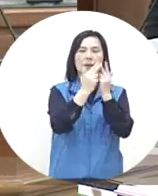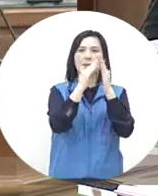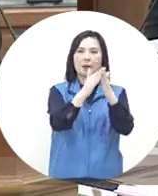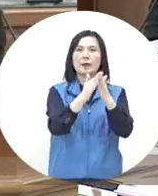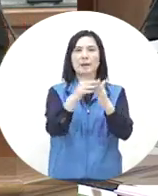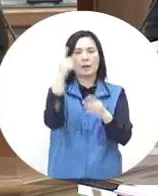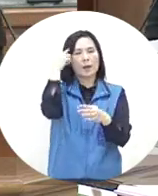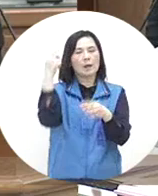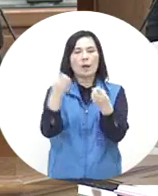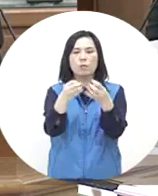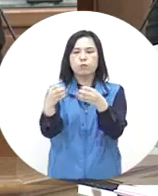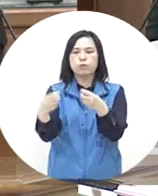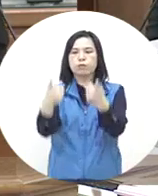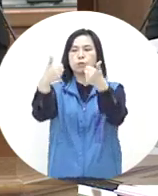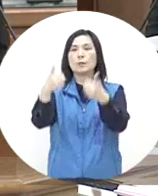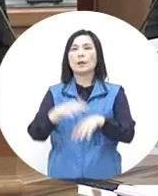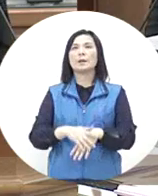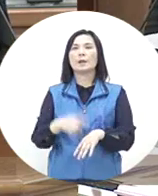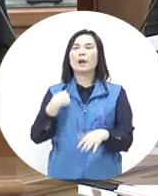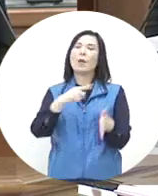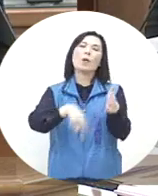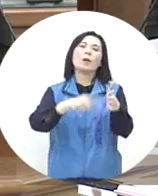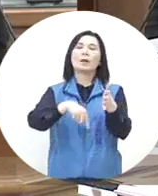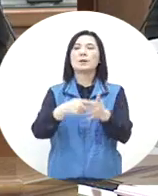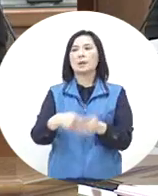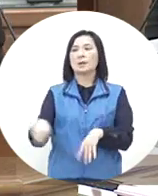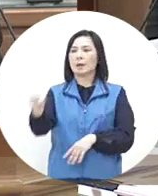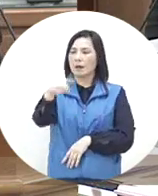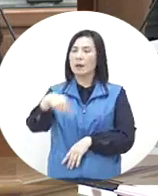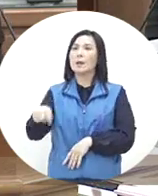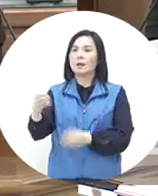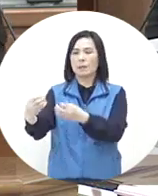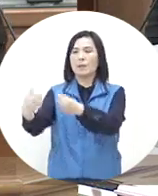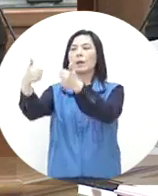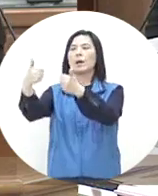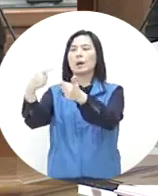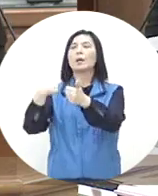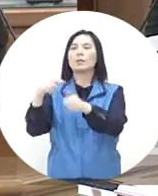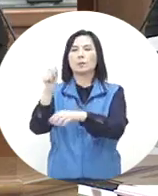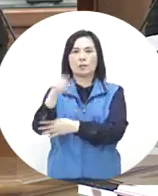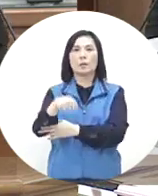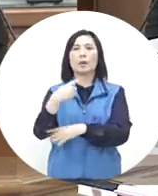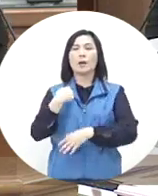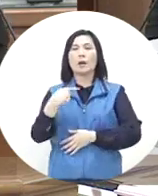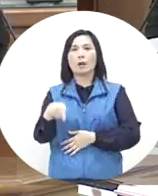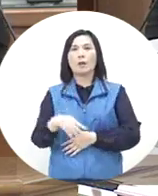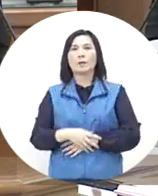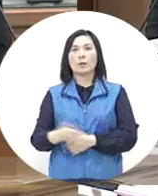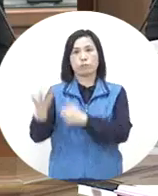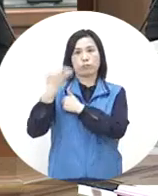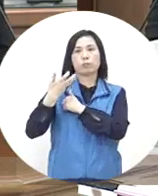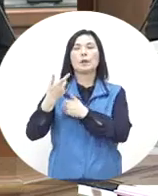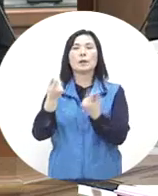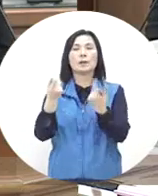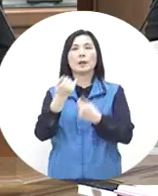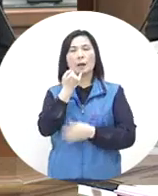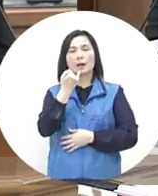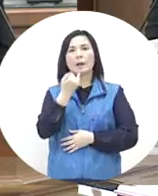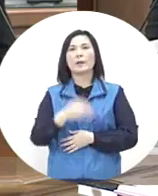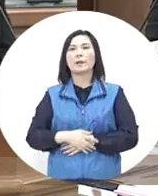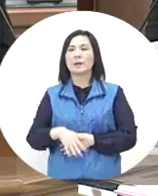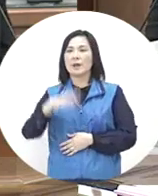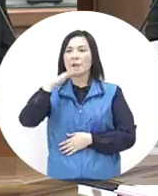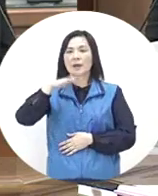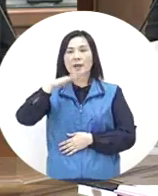单的，大家都好做啊，我要让我走我要起来走，因为汐止欠缺捷运，尤其我的汐